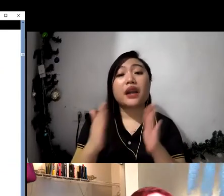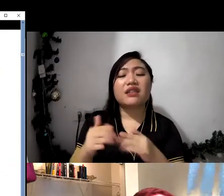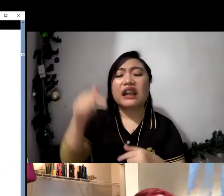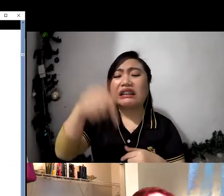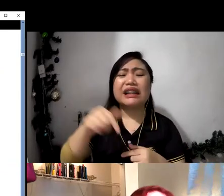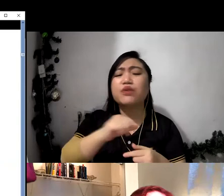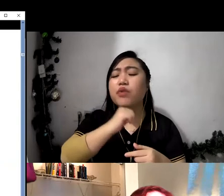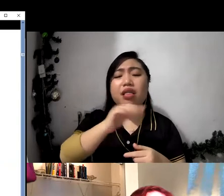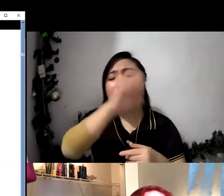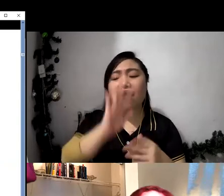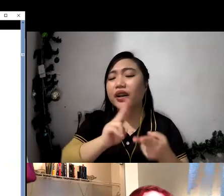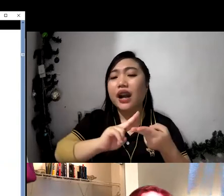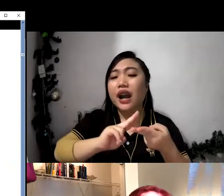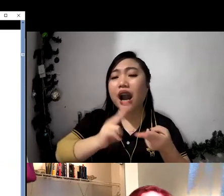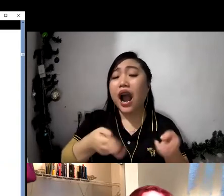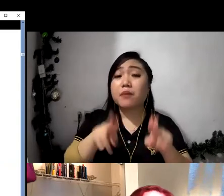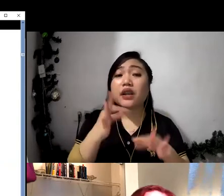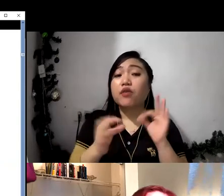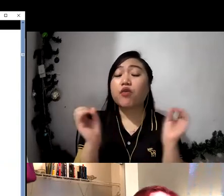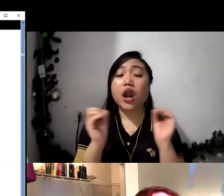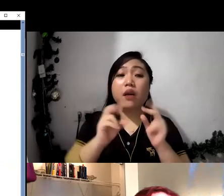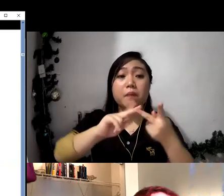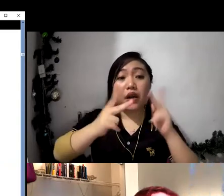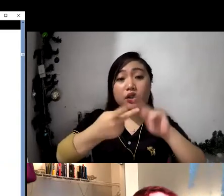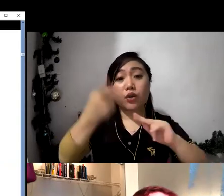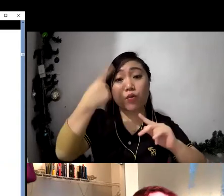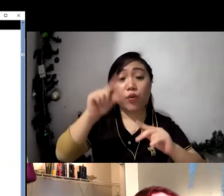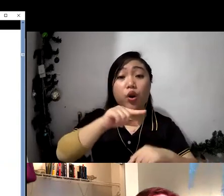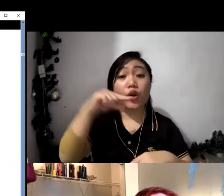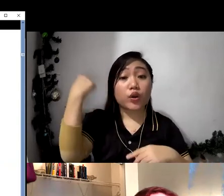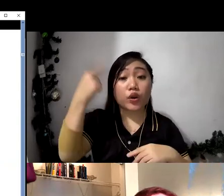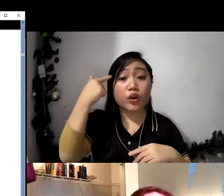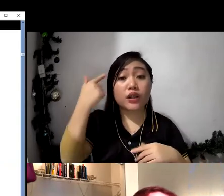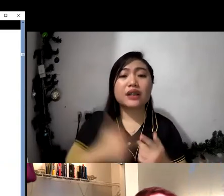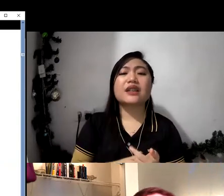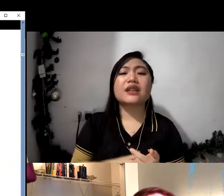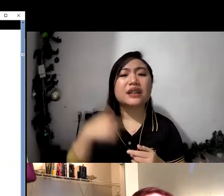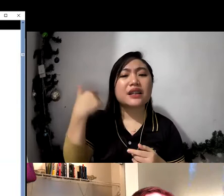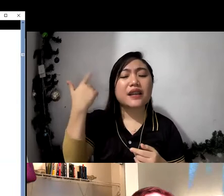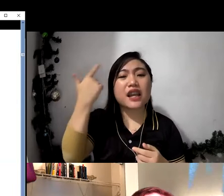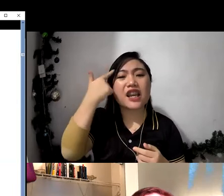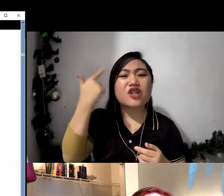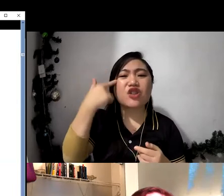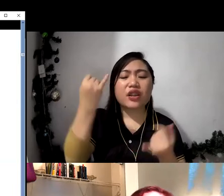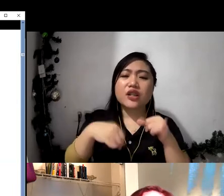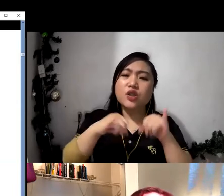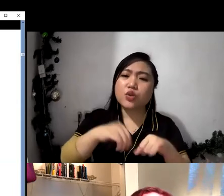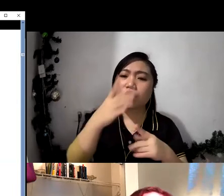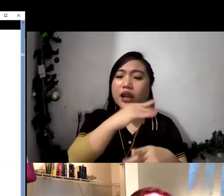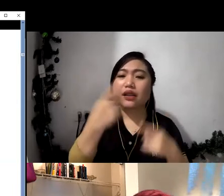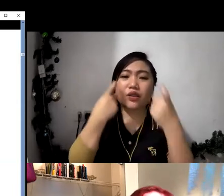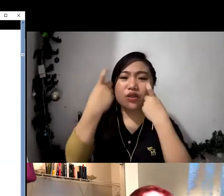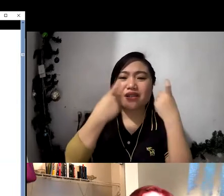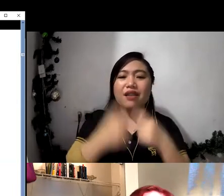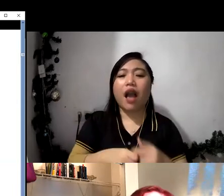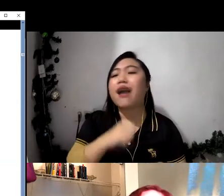walang partnership for development. Kasi gender issues and concerns, just like climate change, no? Hindi siya madaling